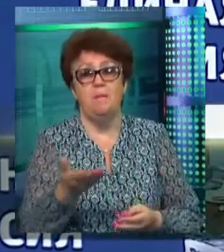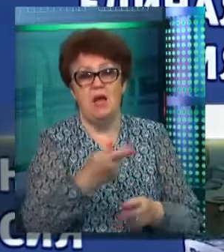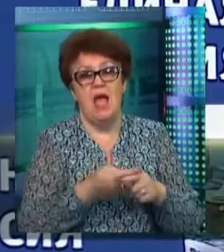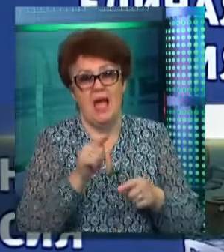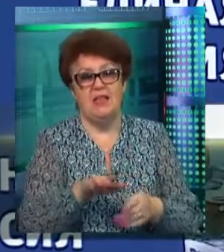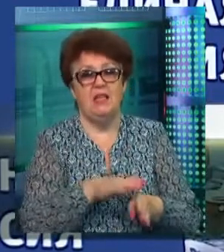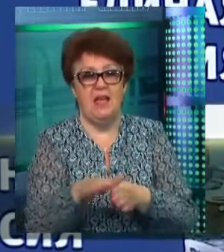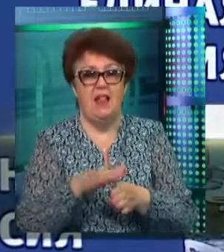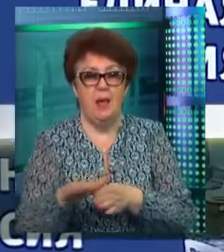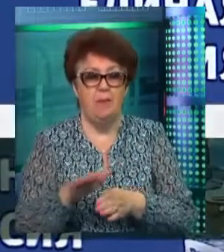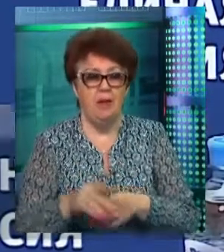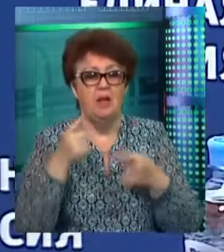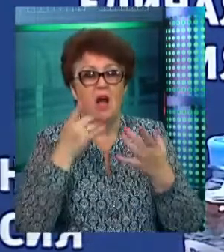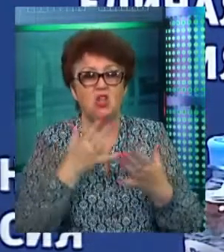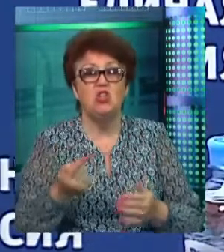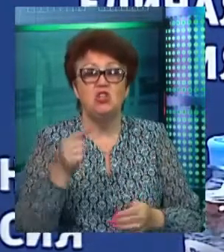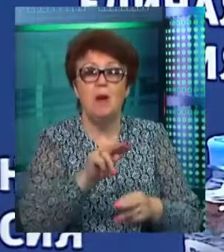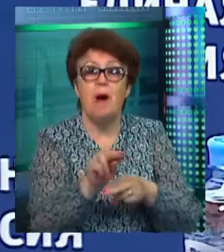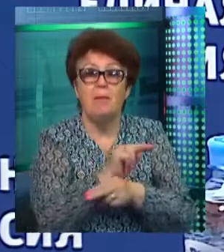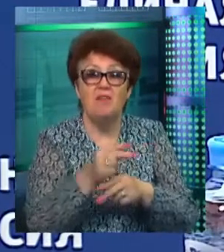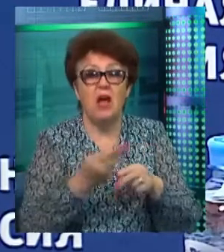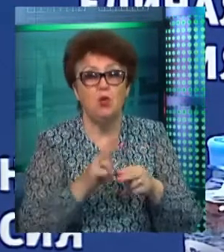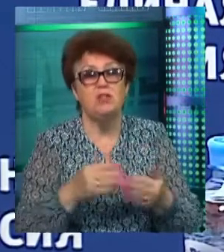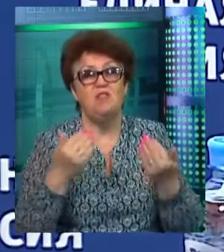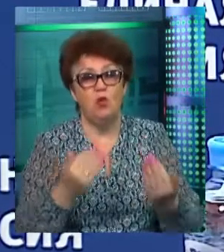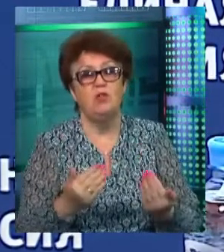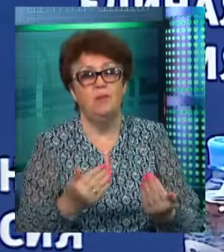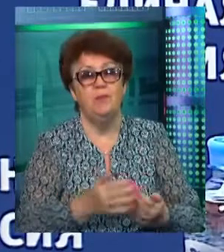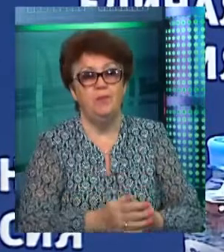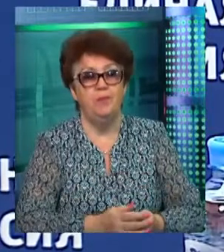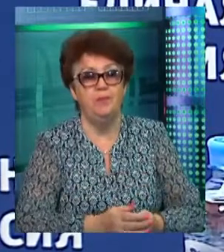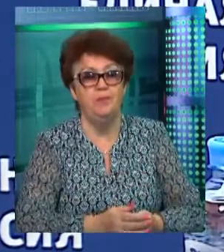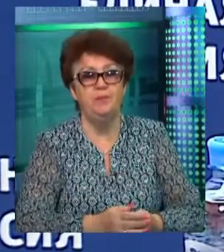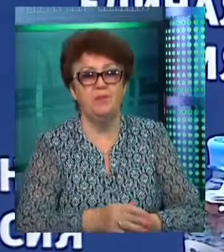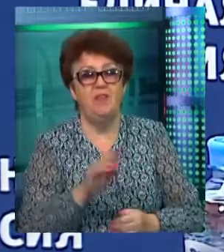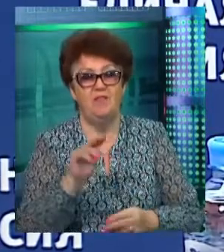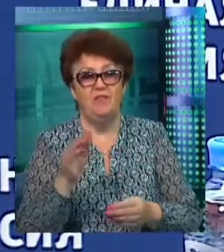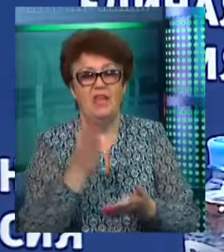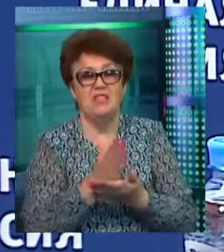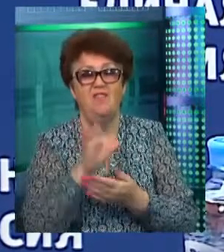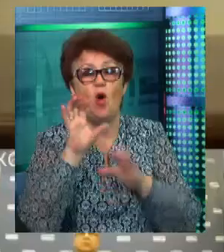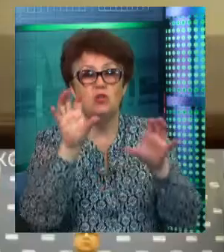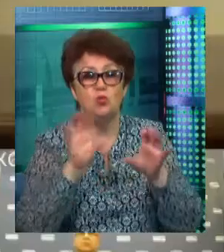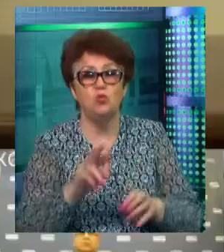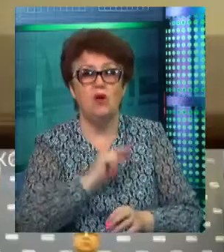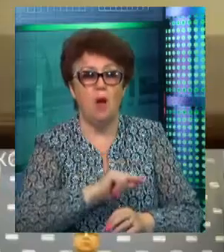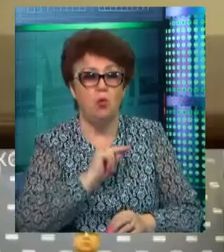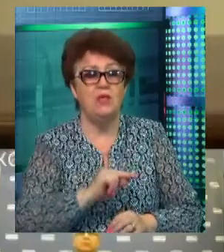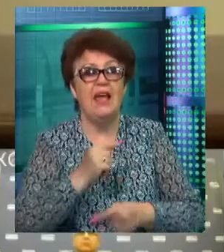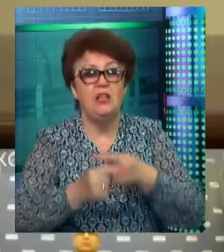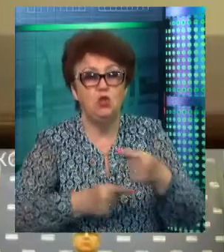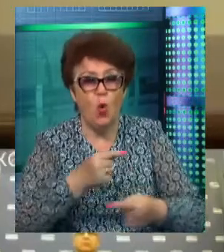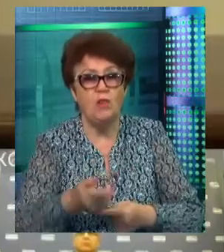ну и конечно же те поправки которые сегодня в мою жену особенно профилю конституцию вот работа идет